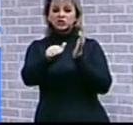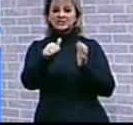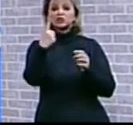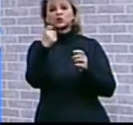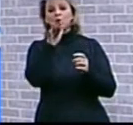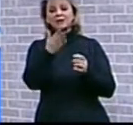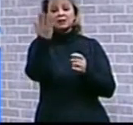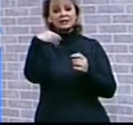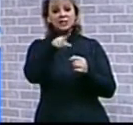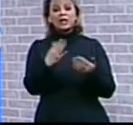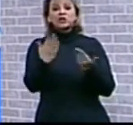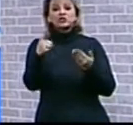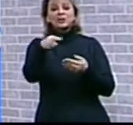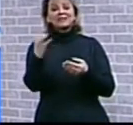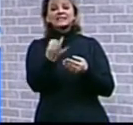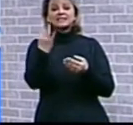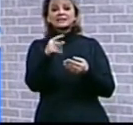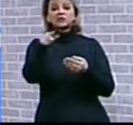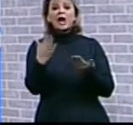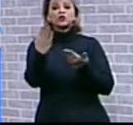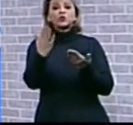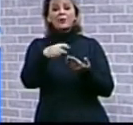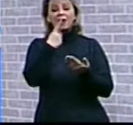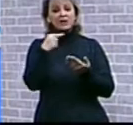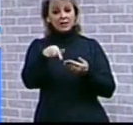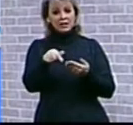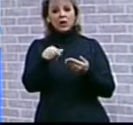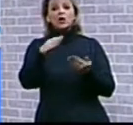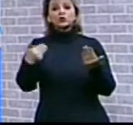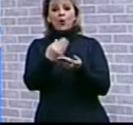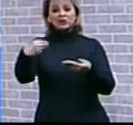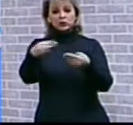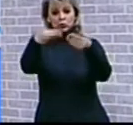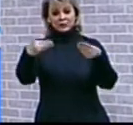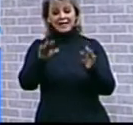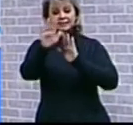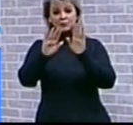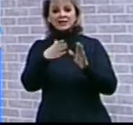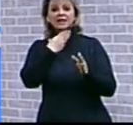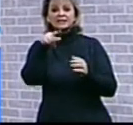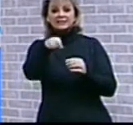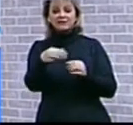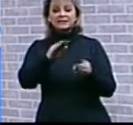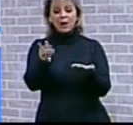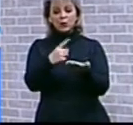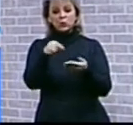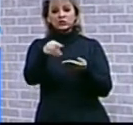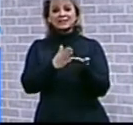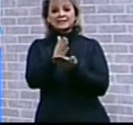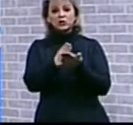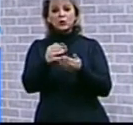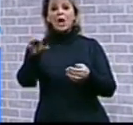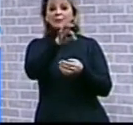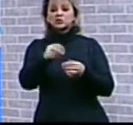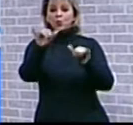100 лет назад, чем интересовались и о чем говорили. Новую журнальную экспозицию «Красавицы с обложки» сотрудники